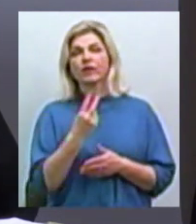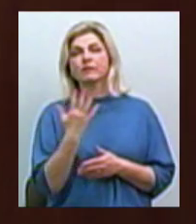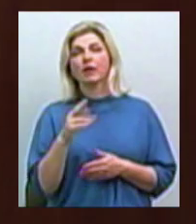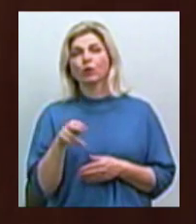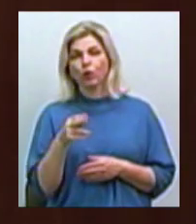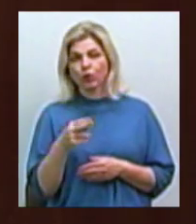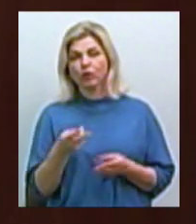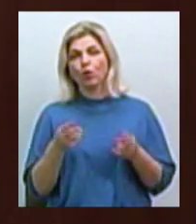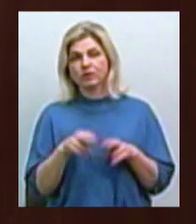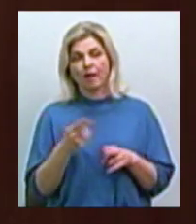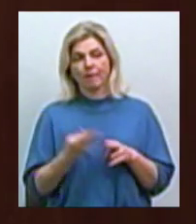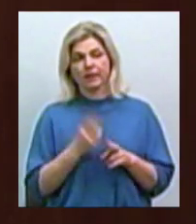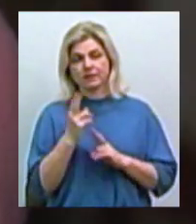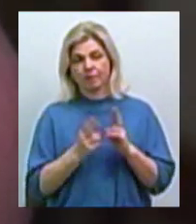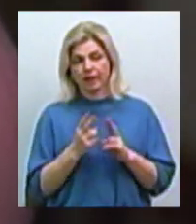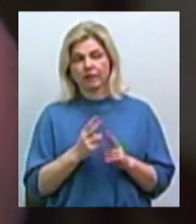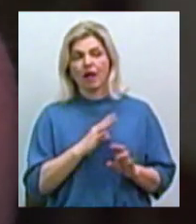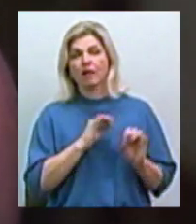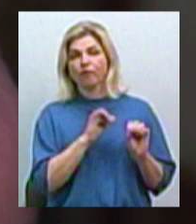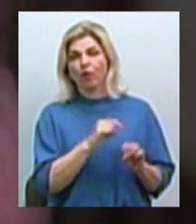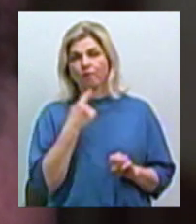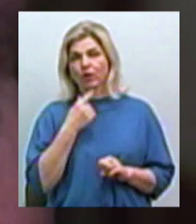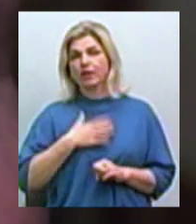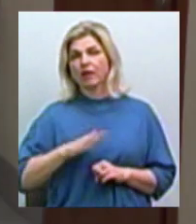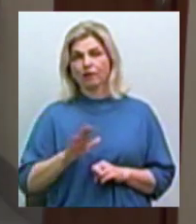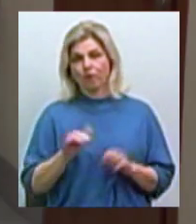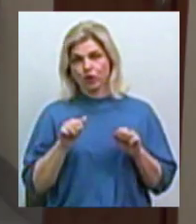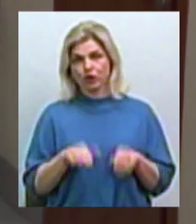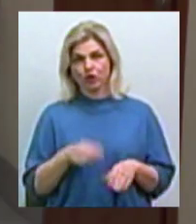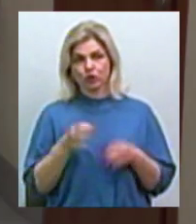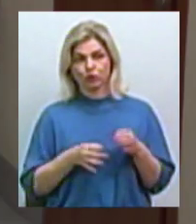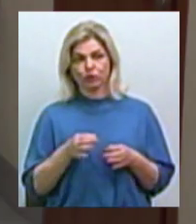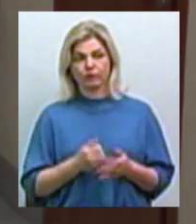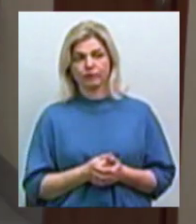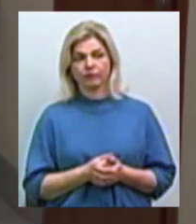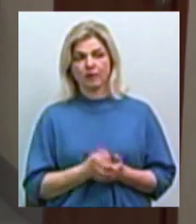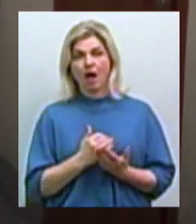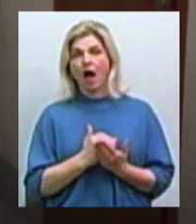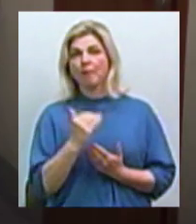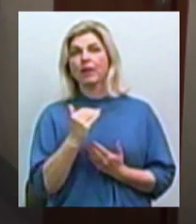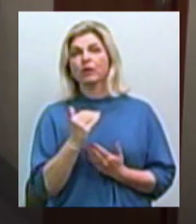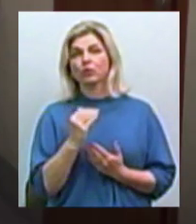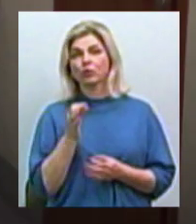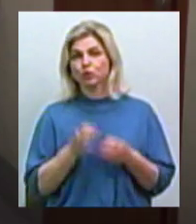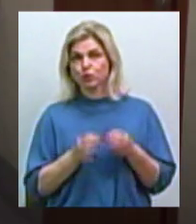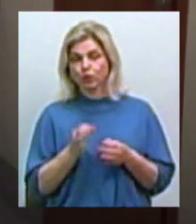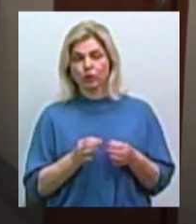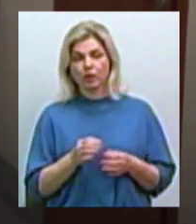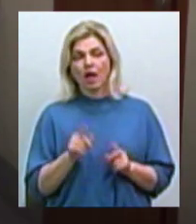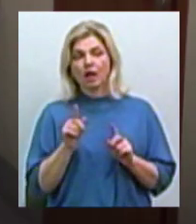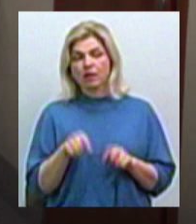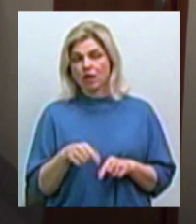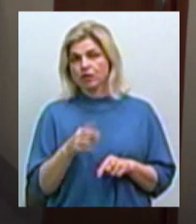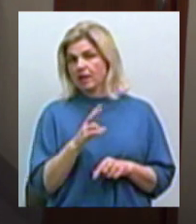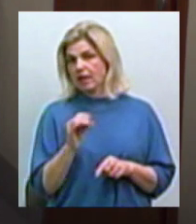без змін. Тетяна Гриненко каже, вона не задоволена рішенням суду. Апеляційний суд, я навіть не